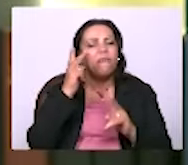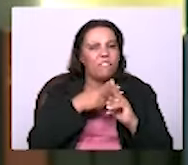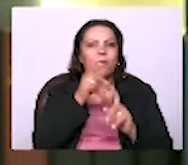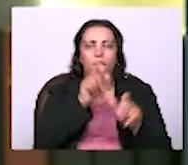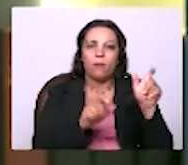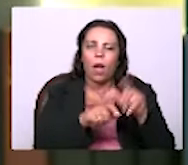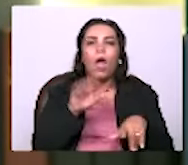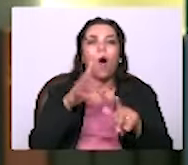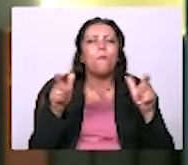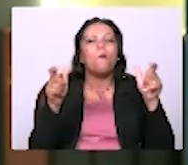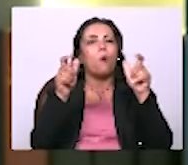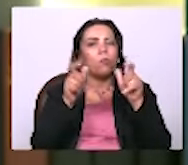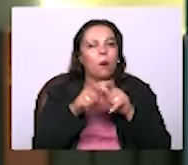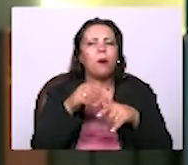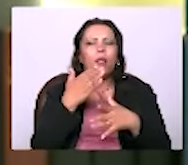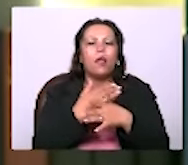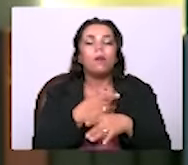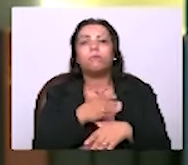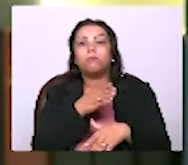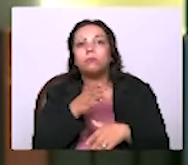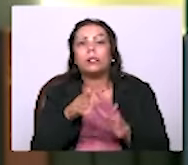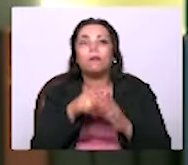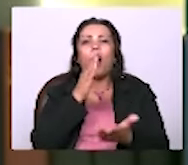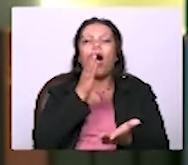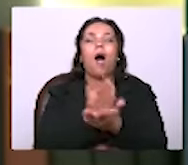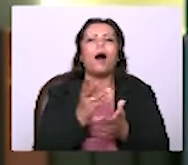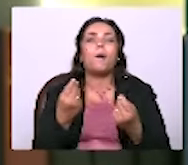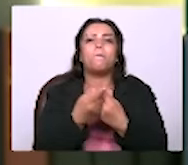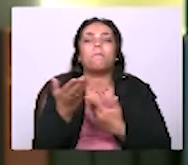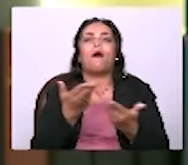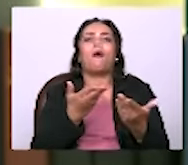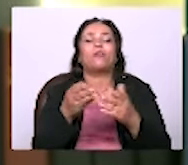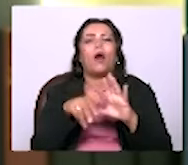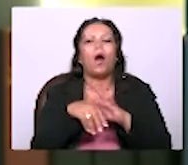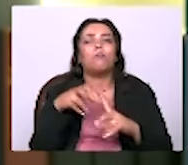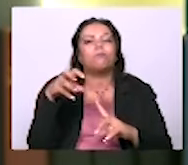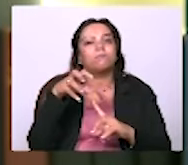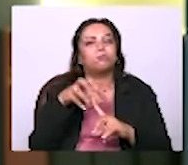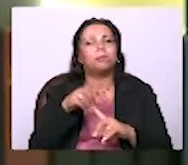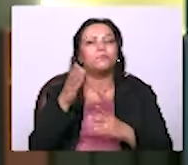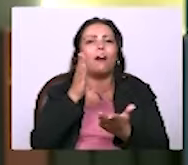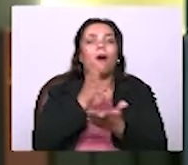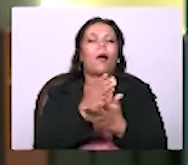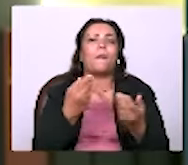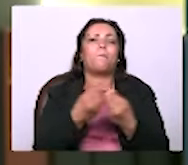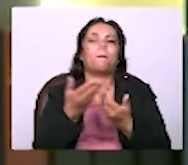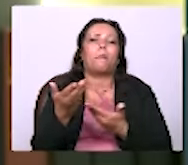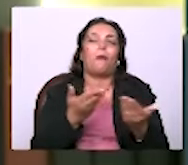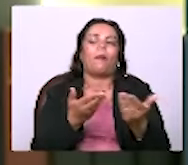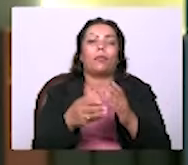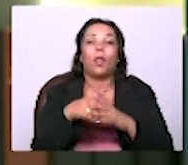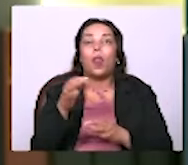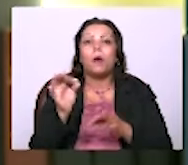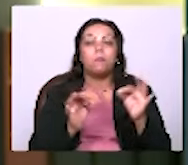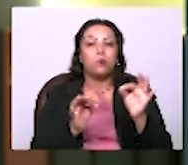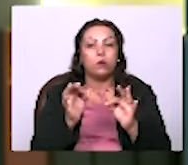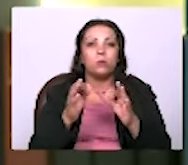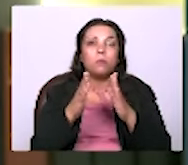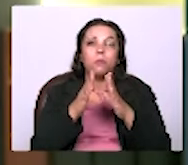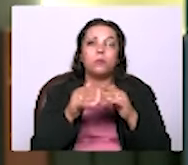المجتمع احيانا بيفتوا على حقوق الاخرين او بينتهوا حقوق الاخرين المنظمه المصريه